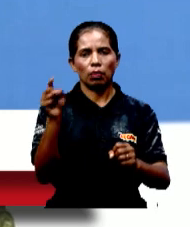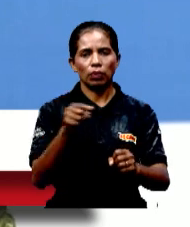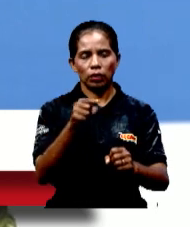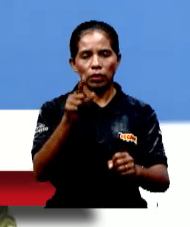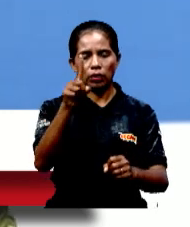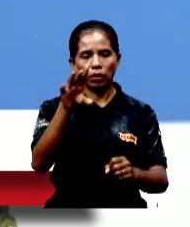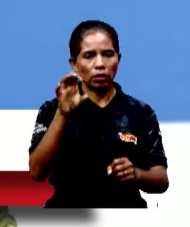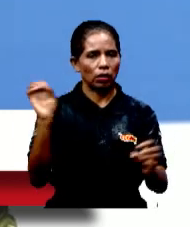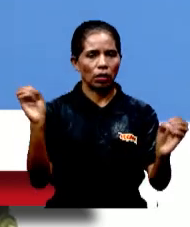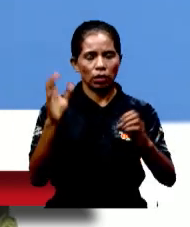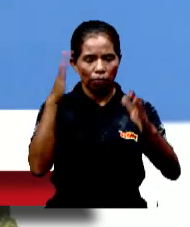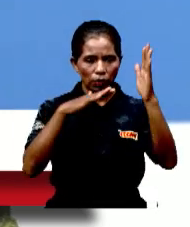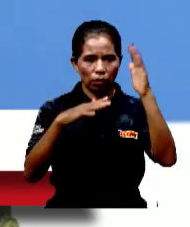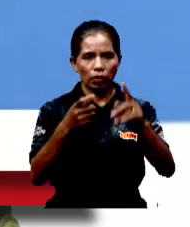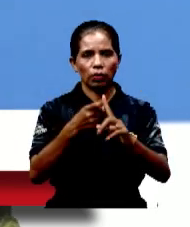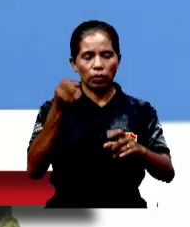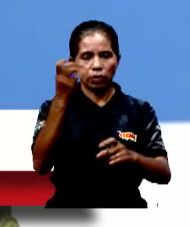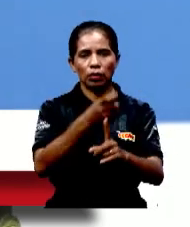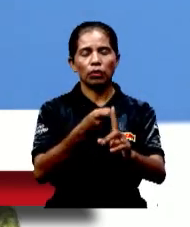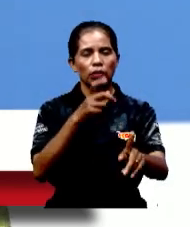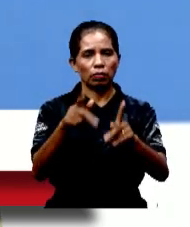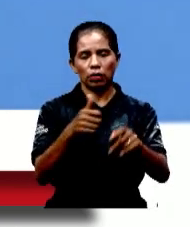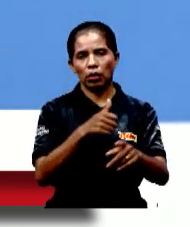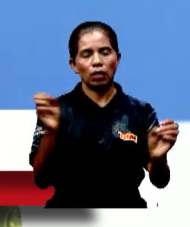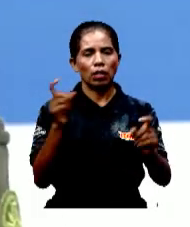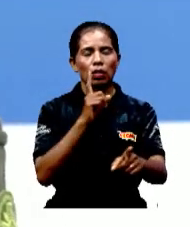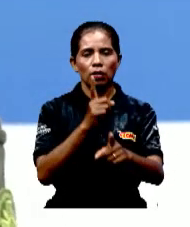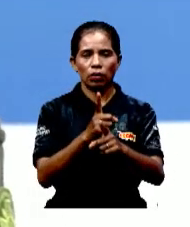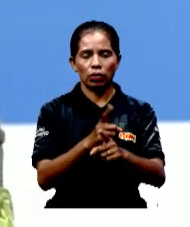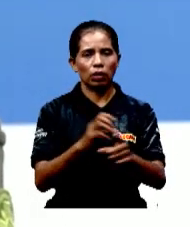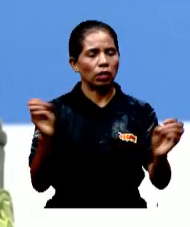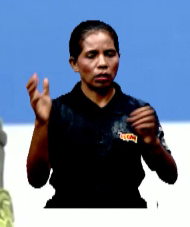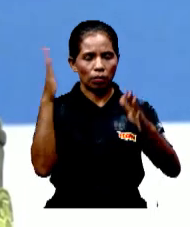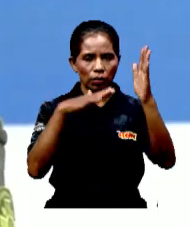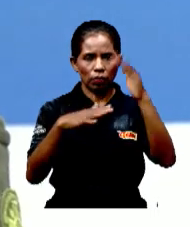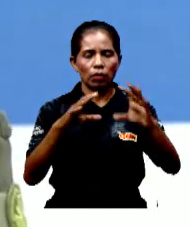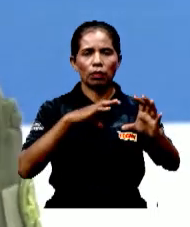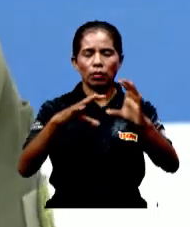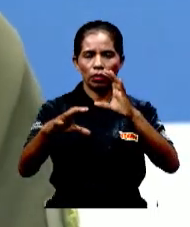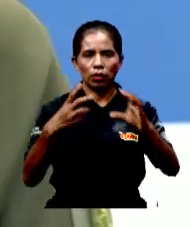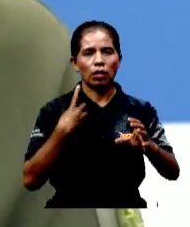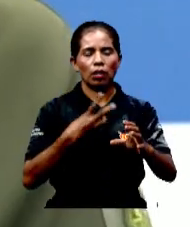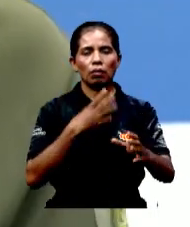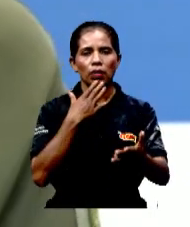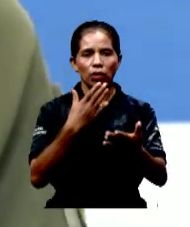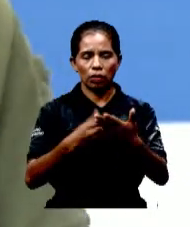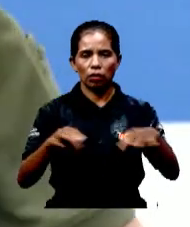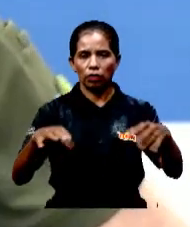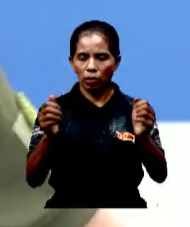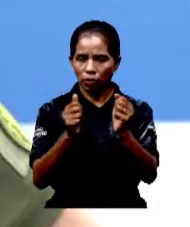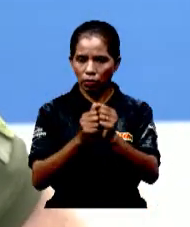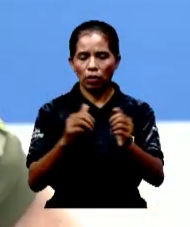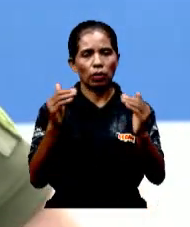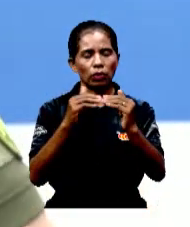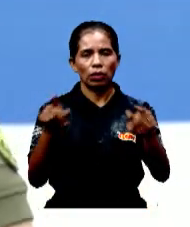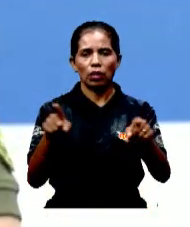ката клаја конфликту. Идеја си парте осидентал сира не ла лос но инвента. Лаја конфликту ја комуникацијам амигавел но консултацијам систематику. Енконтро сира